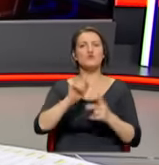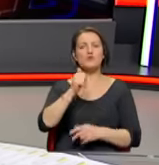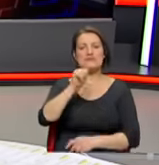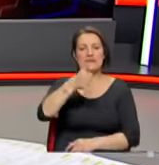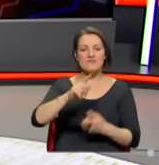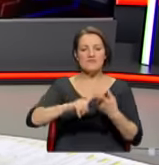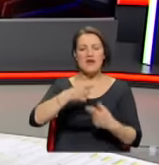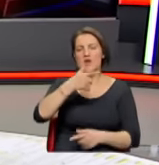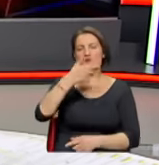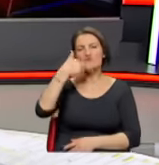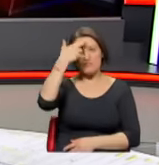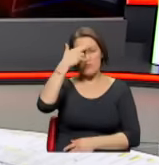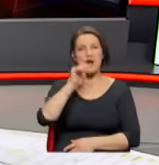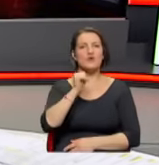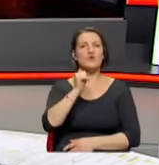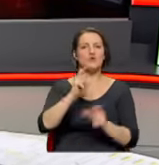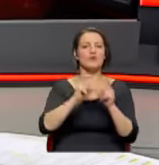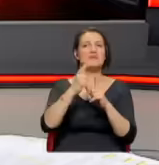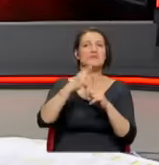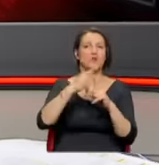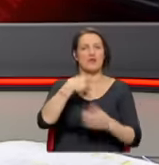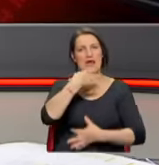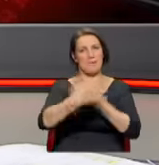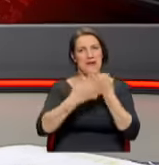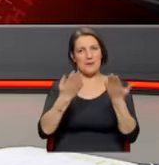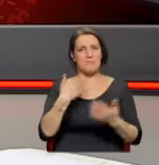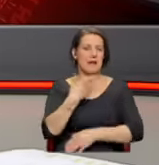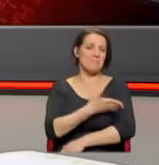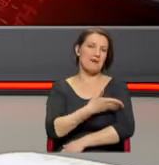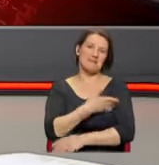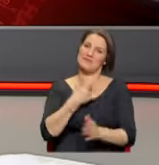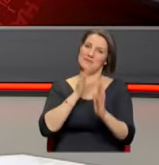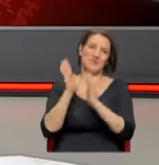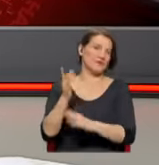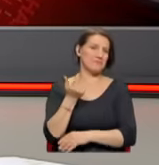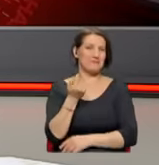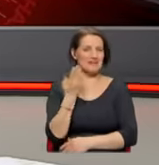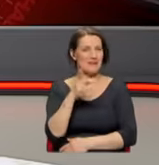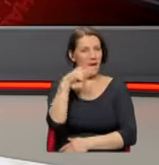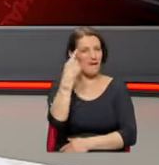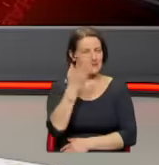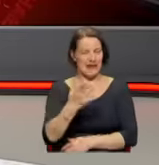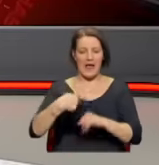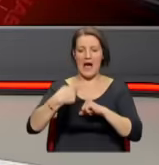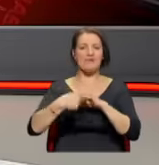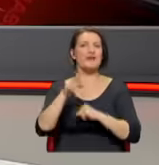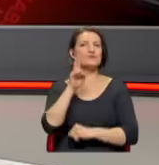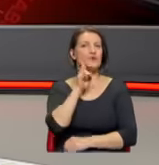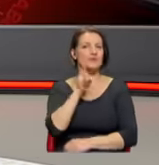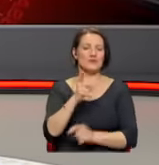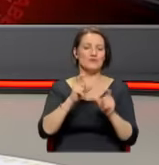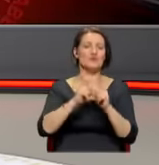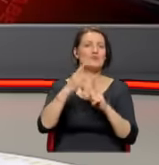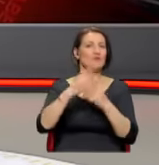cuma günü Gülbin Tosun sunacak haberleri. Ben de memleketime gideceğim biraz. Dolayısıyla hafta sonunda